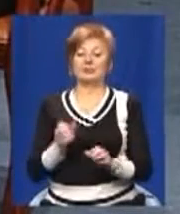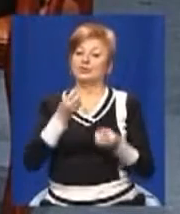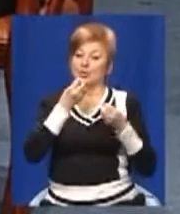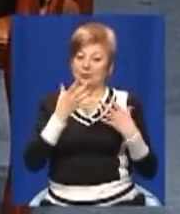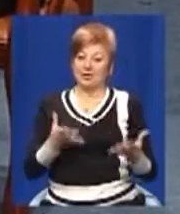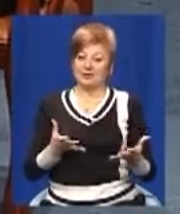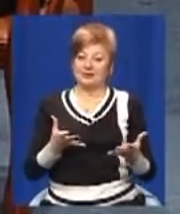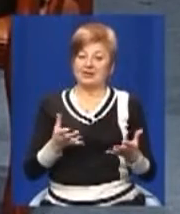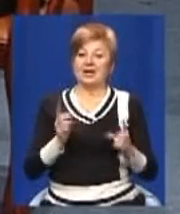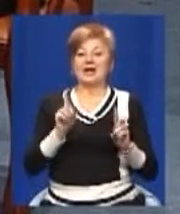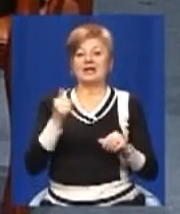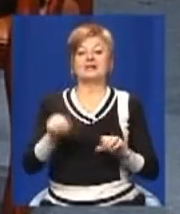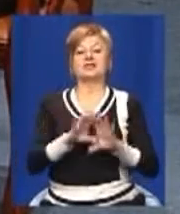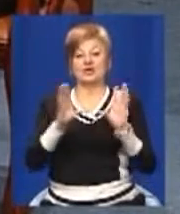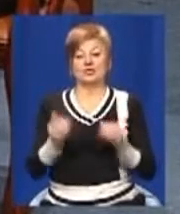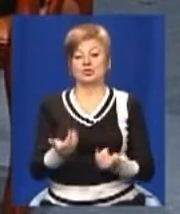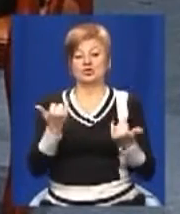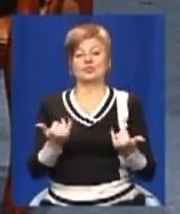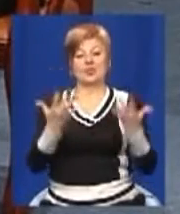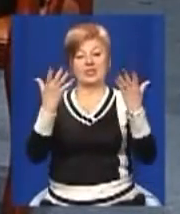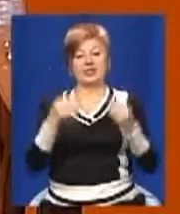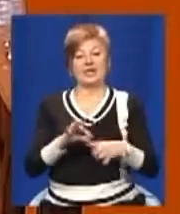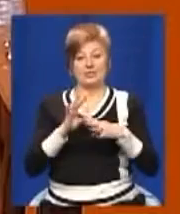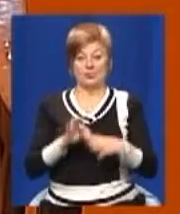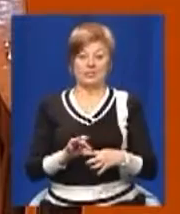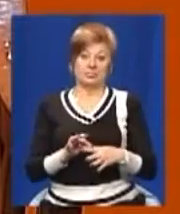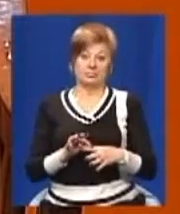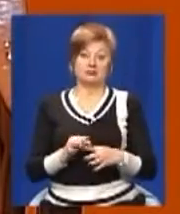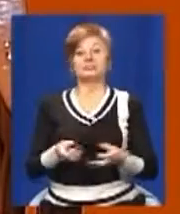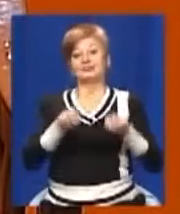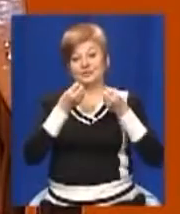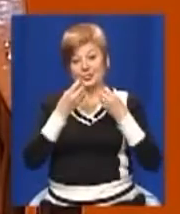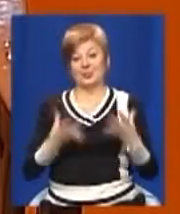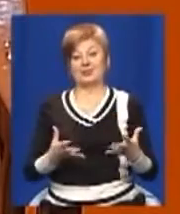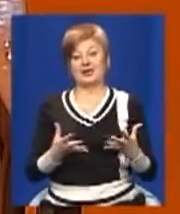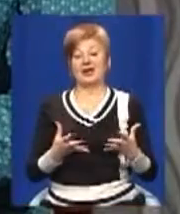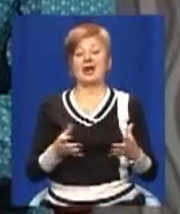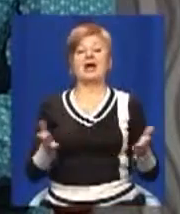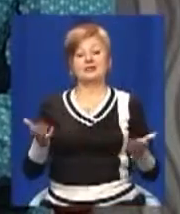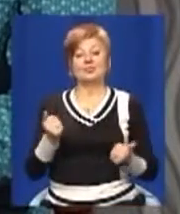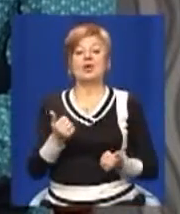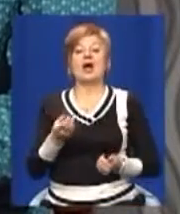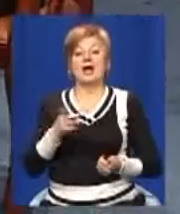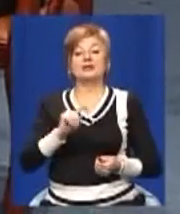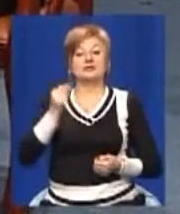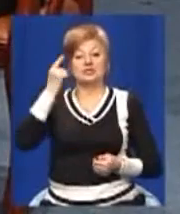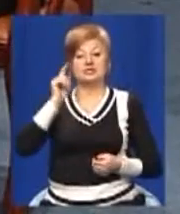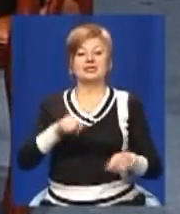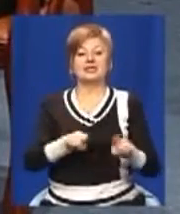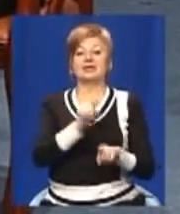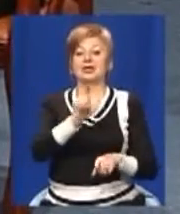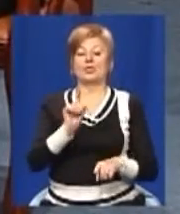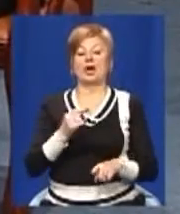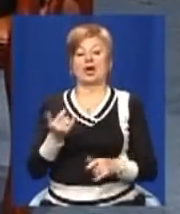Добре. Як ти взагалі сьогодні провела день? Добре. А ну, Анічка, а що ти знаєш про таких людей,